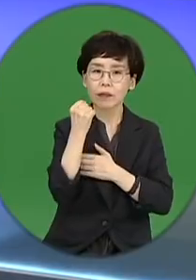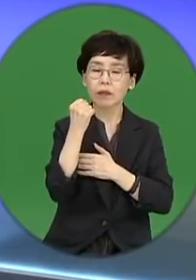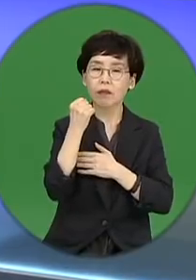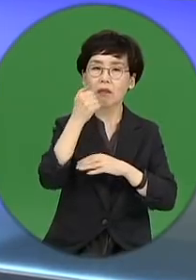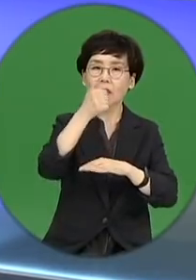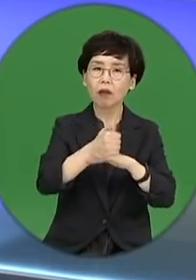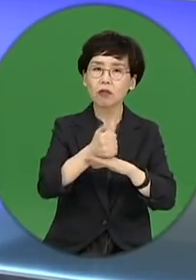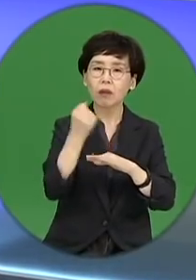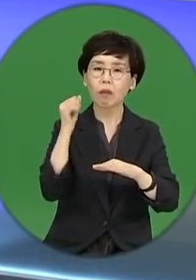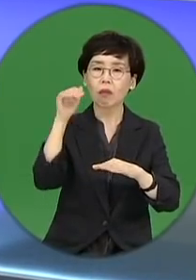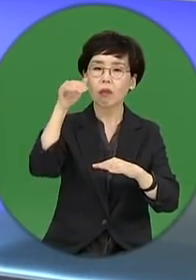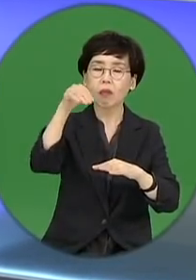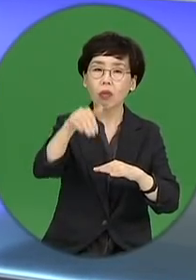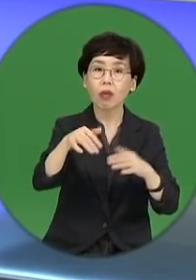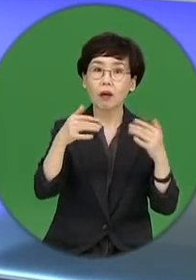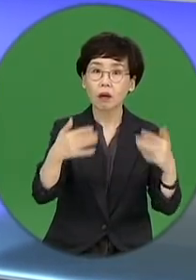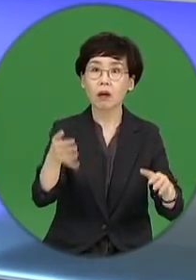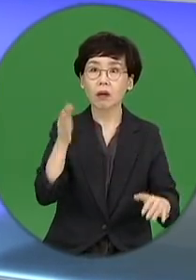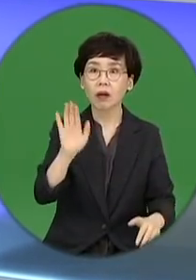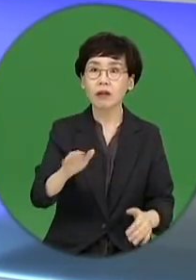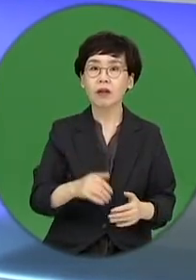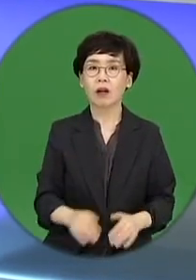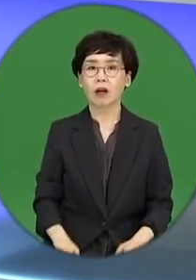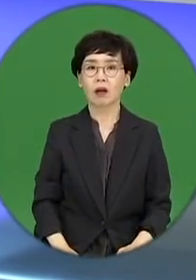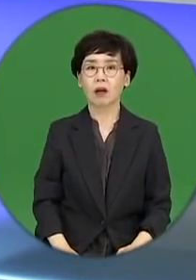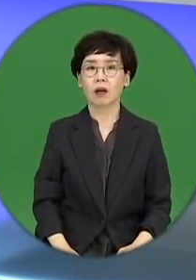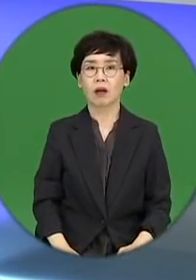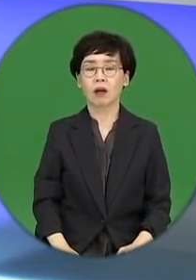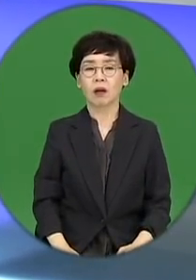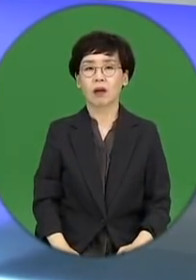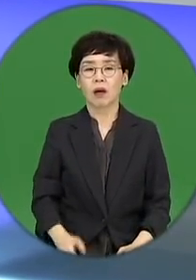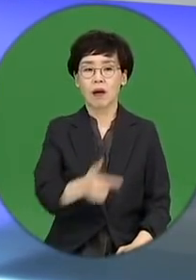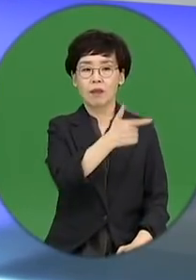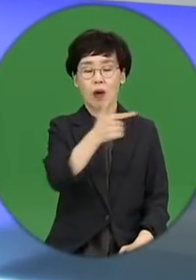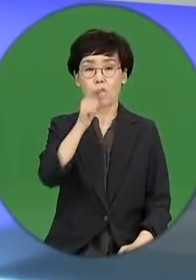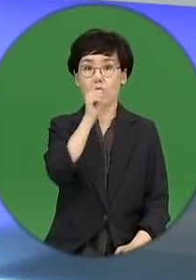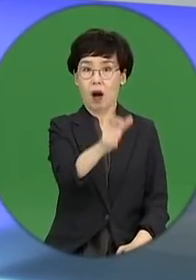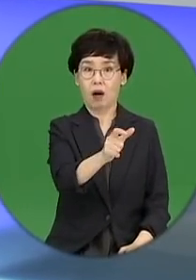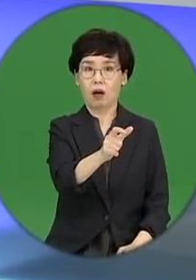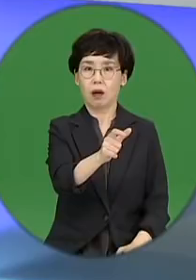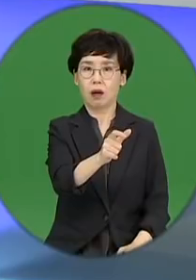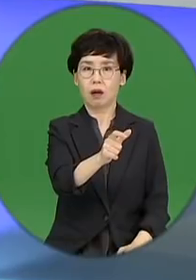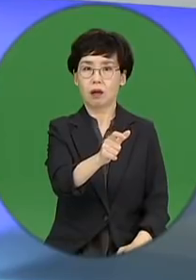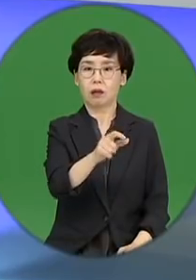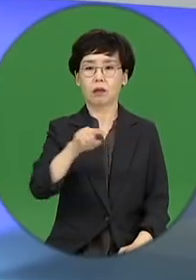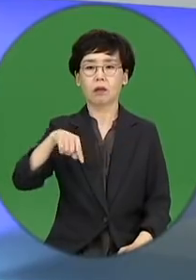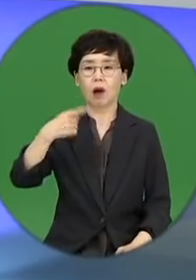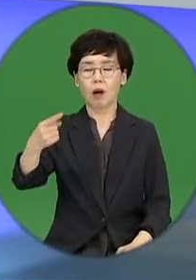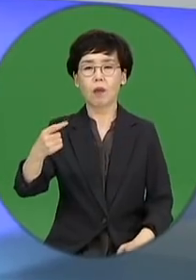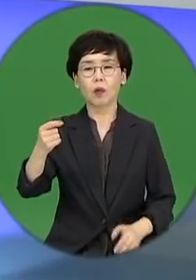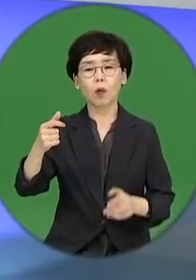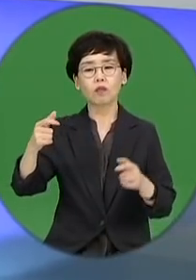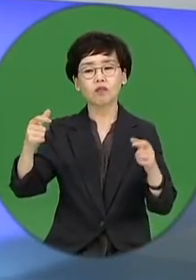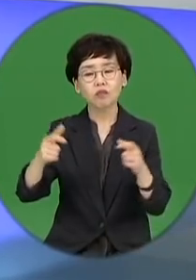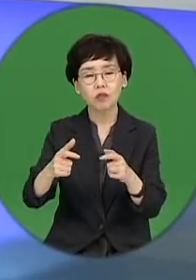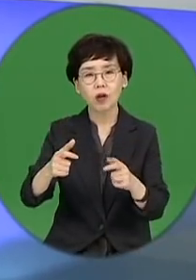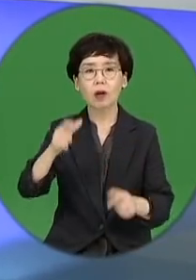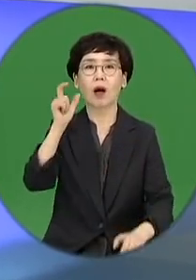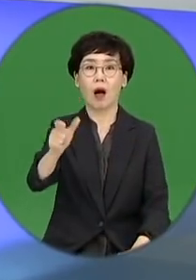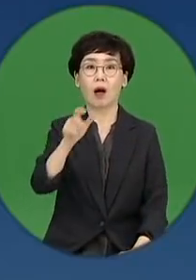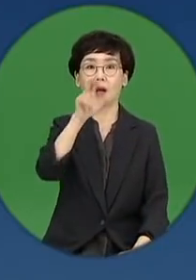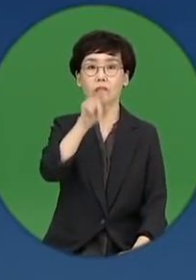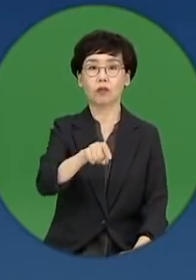그렇게 기상청도 조금은 그 강도가 물론 여전히 강이지만 매우 강해서 그냥 강으로 무한